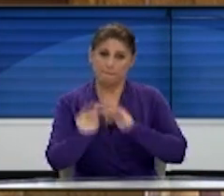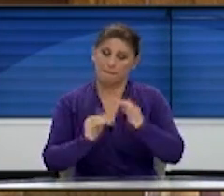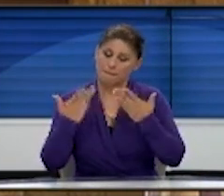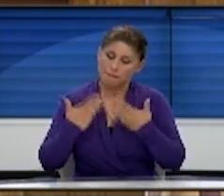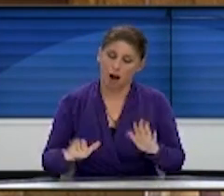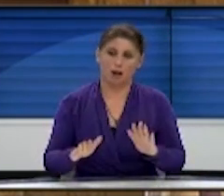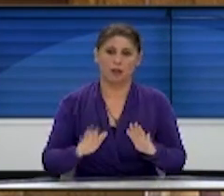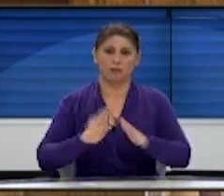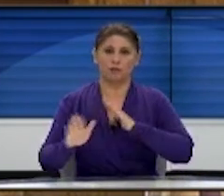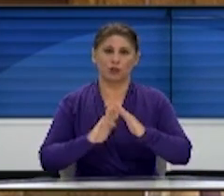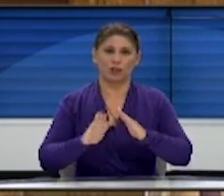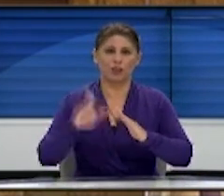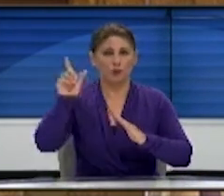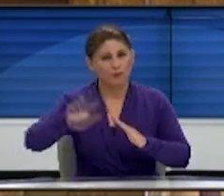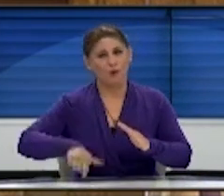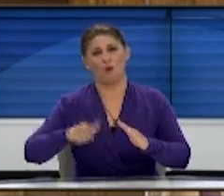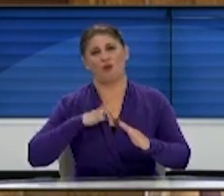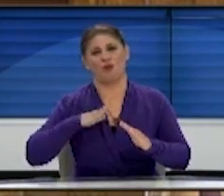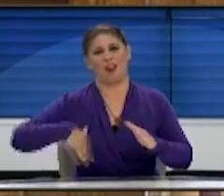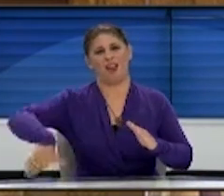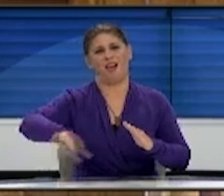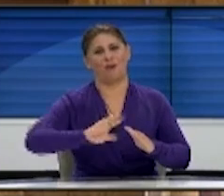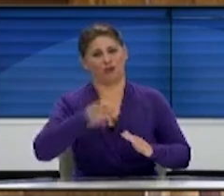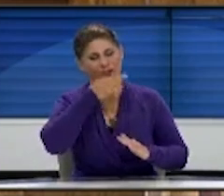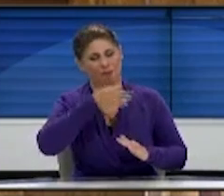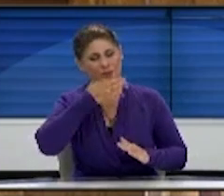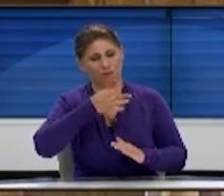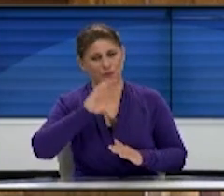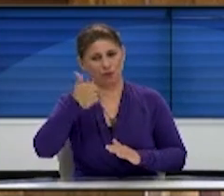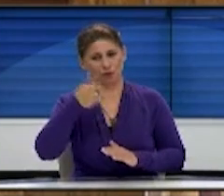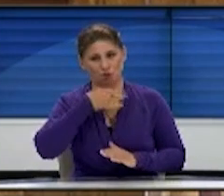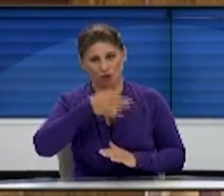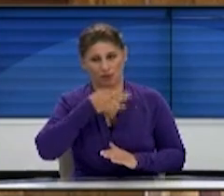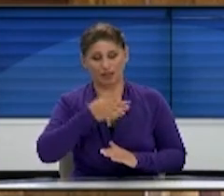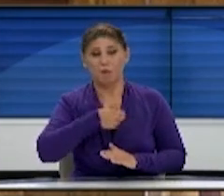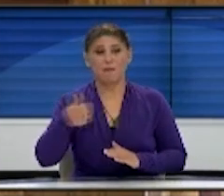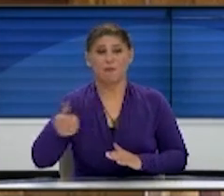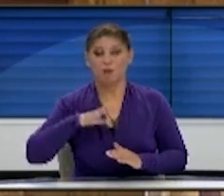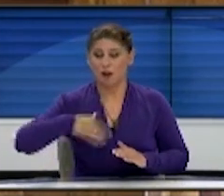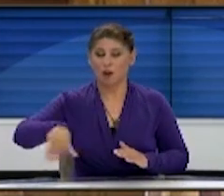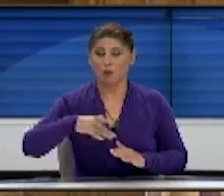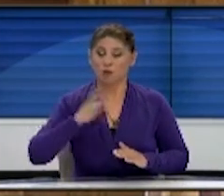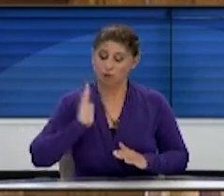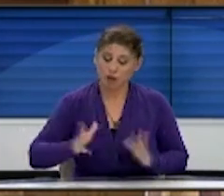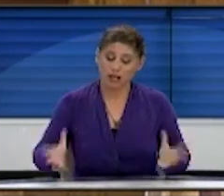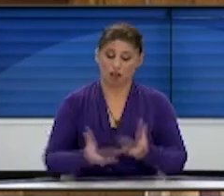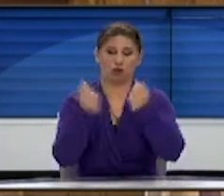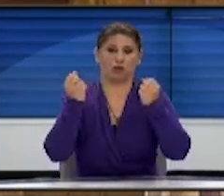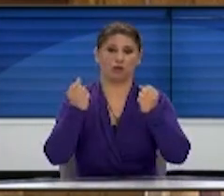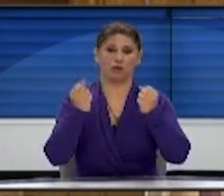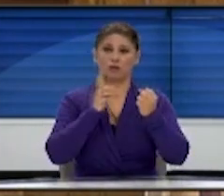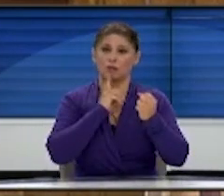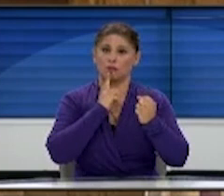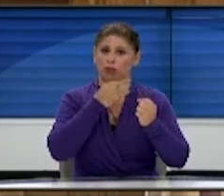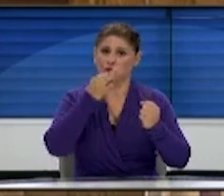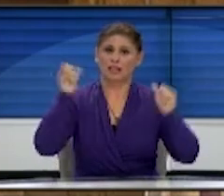δοθεί. Προστάτης είναι ο ίδιος ο λαός, τα είπαμε στην πρωτολογία μας, μόνο ο λαός μπορεί να σώσει το λαό, όπως